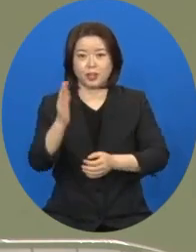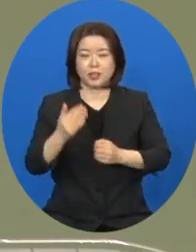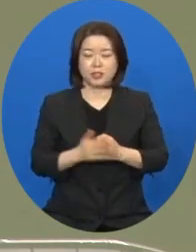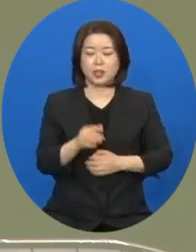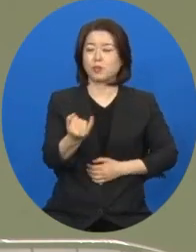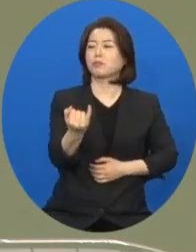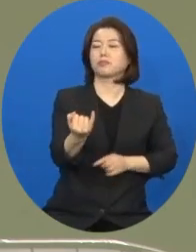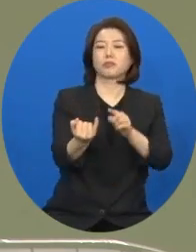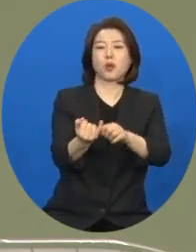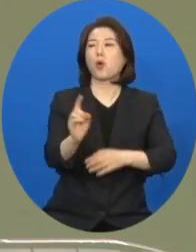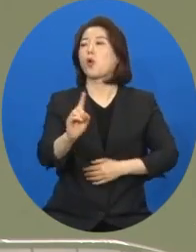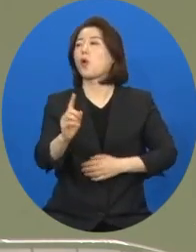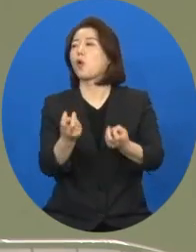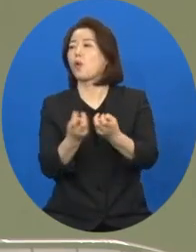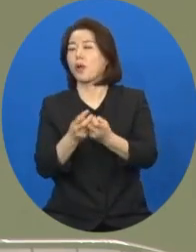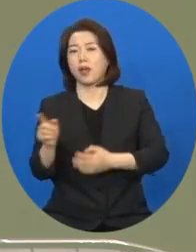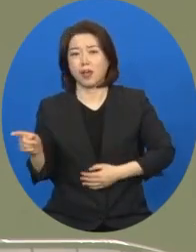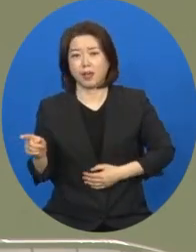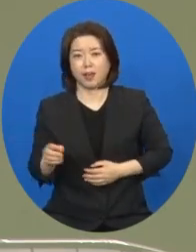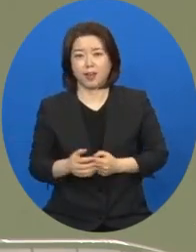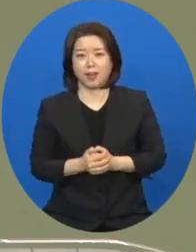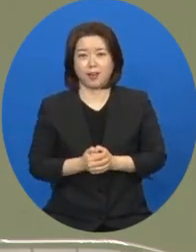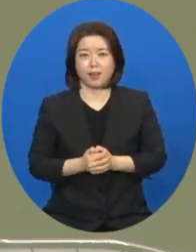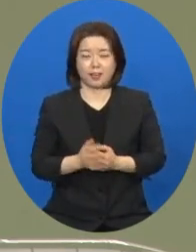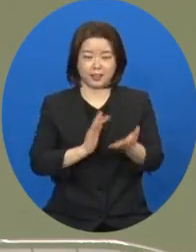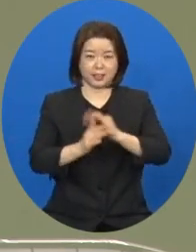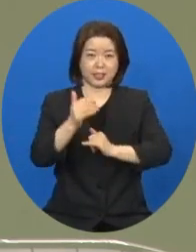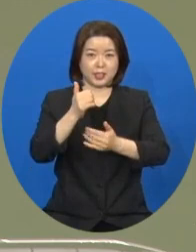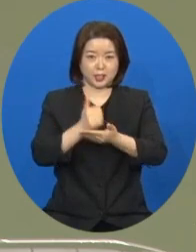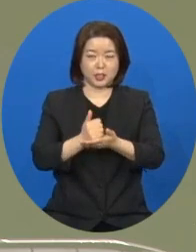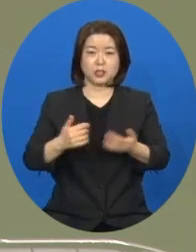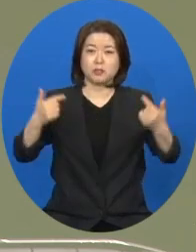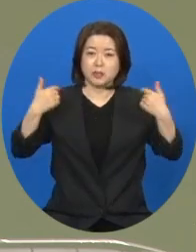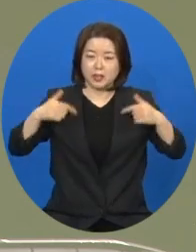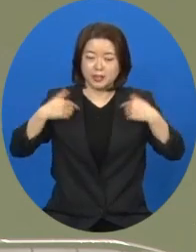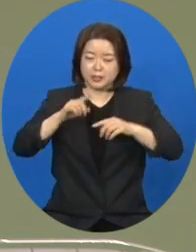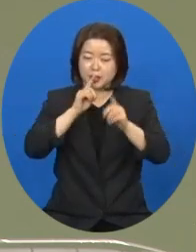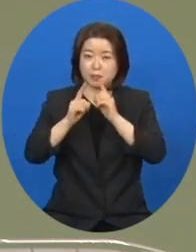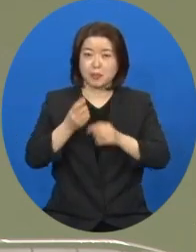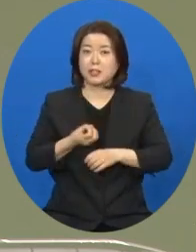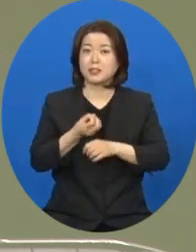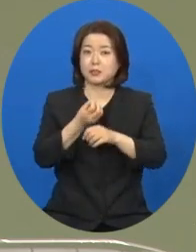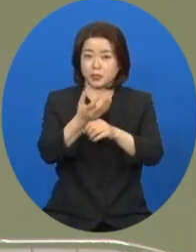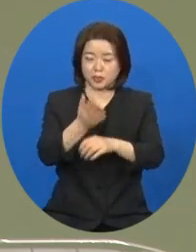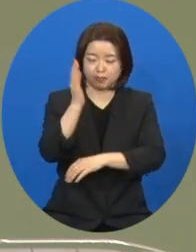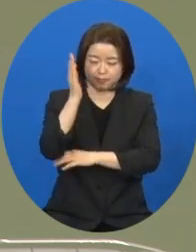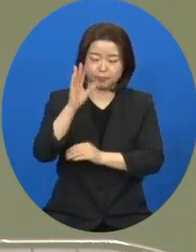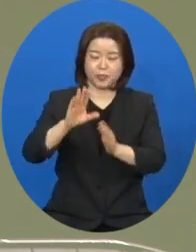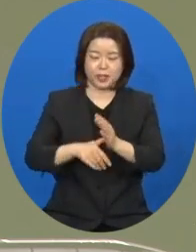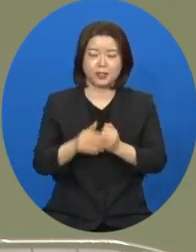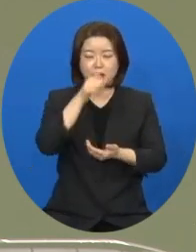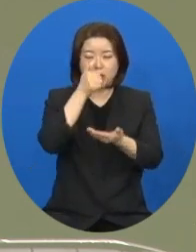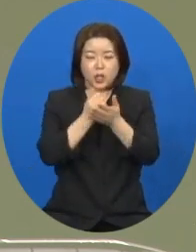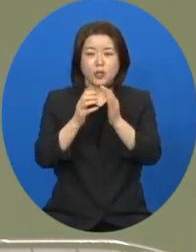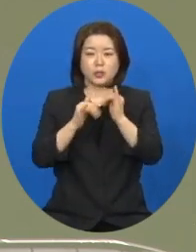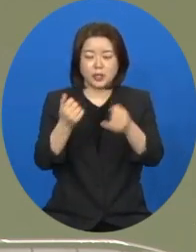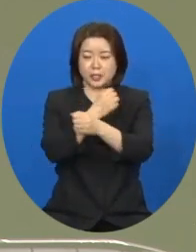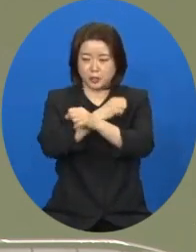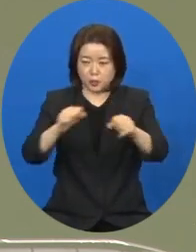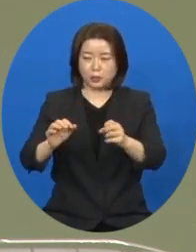어떻게 할 거냐? 예수님이 늘 말씀을 전할 때 죄인을 용서해라,